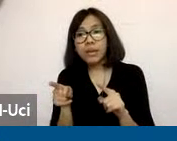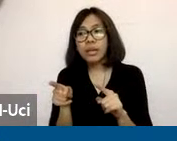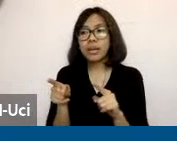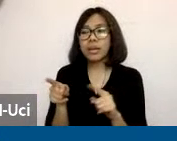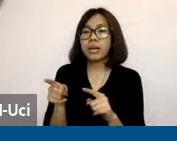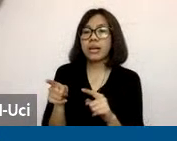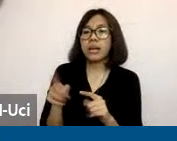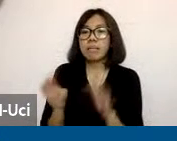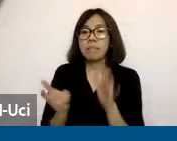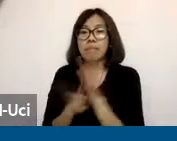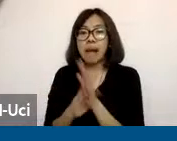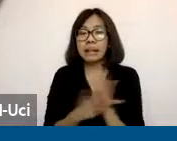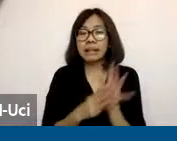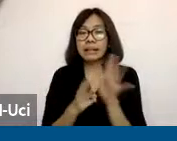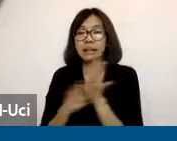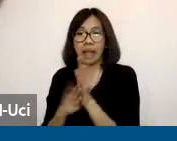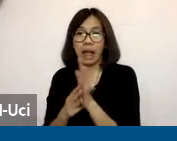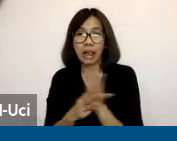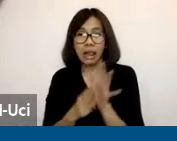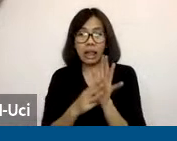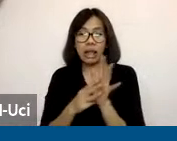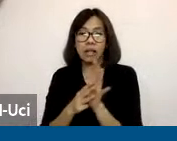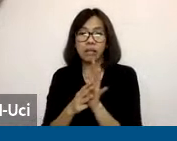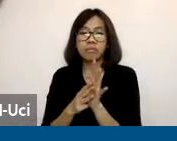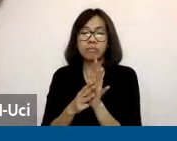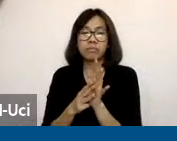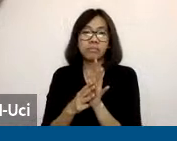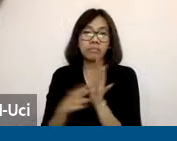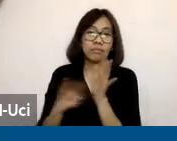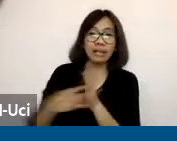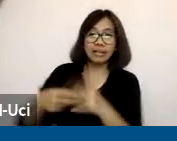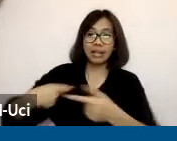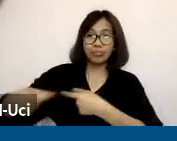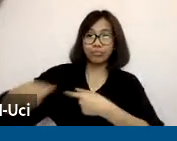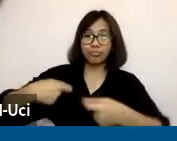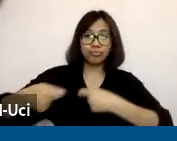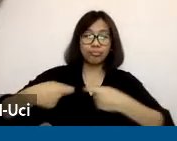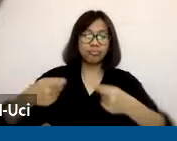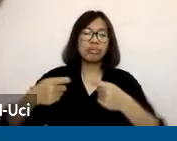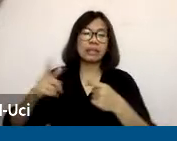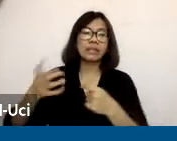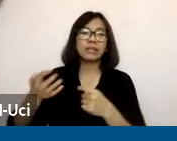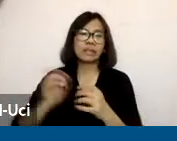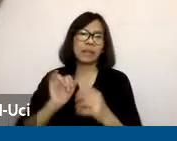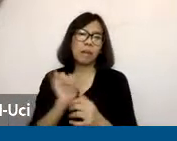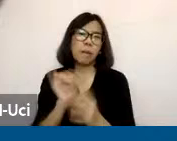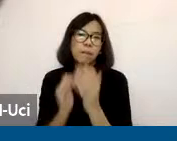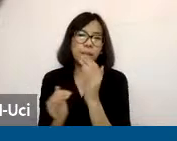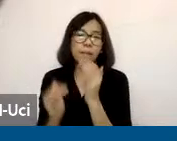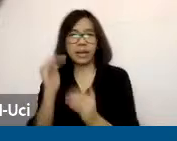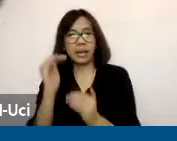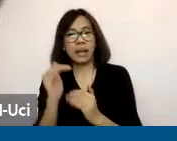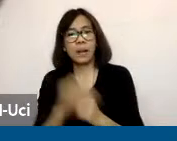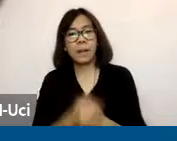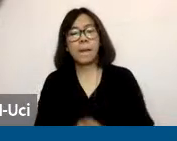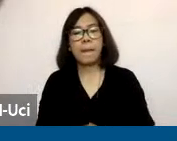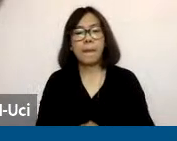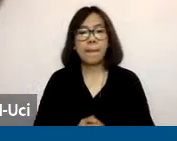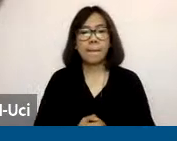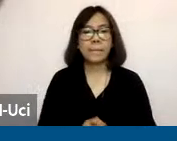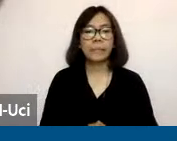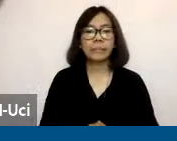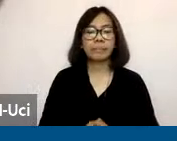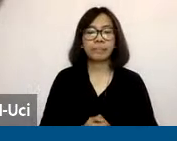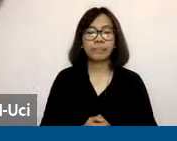potensi sengketa yang mungkin terjadi dalam transaksi elektronik ini ada juga situasi